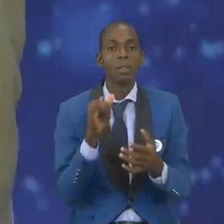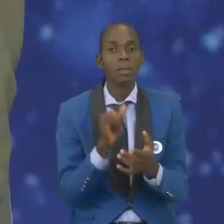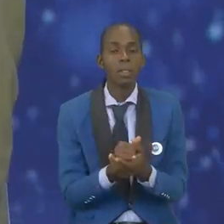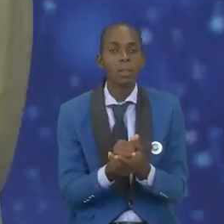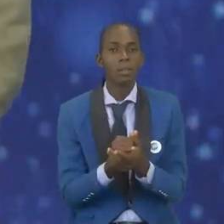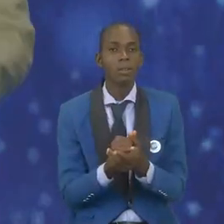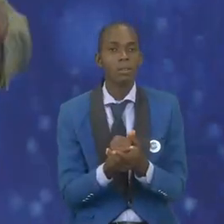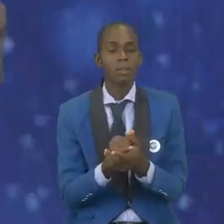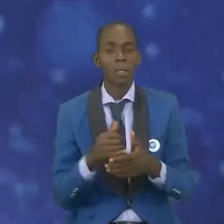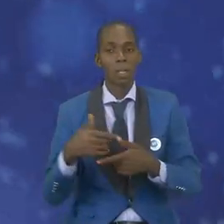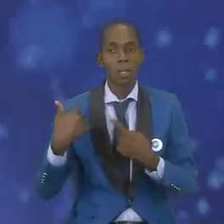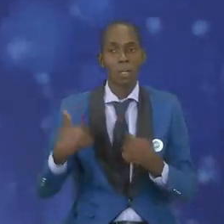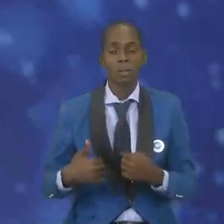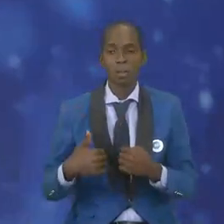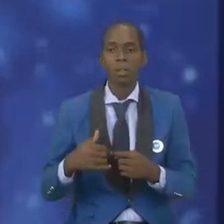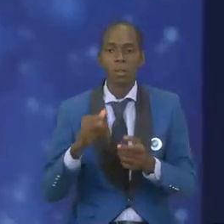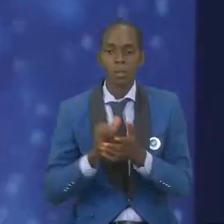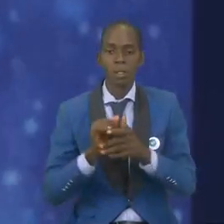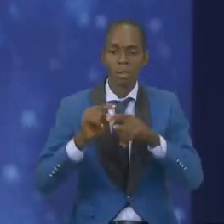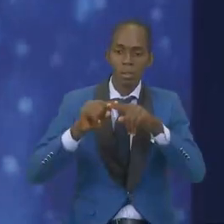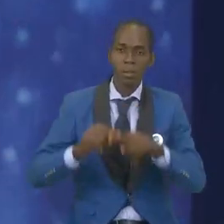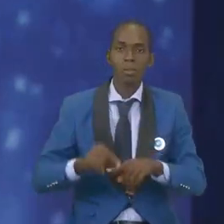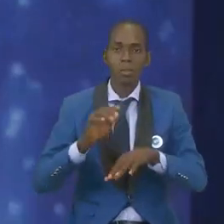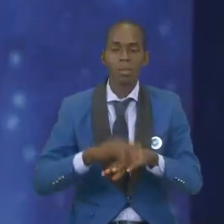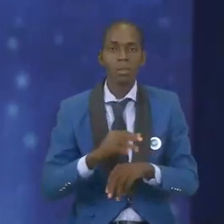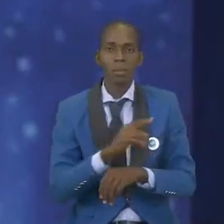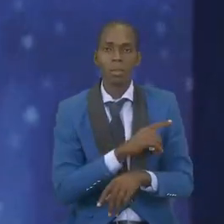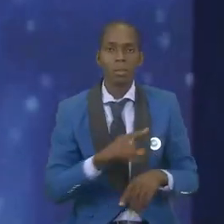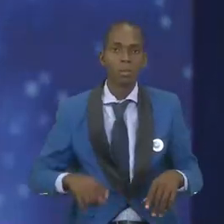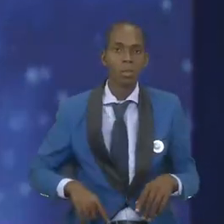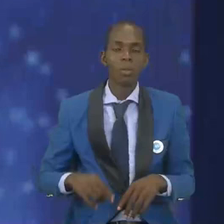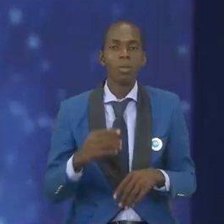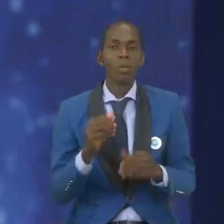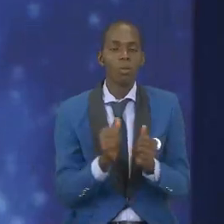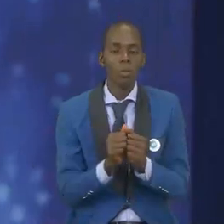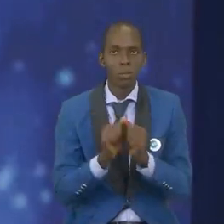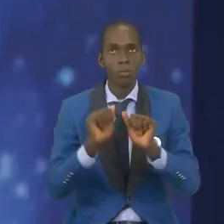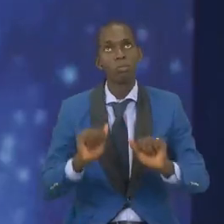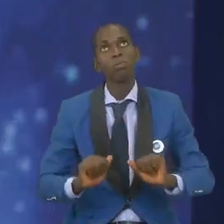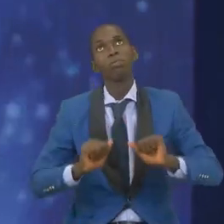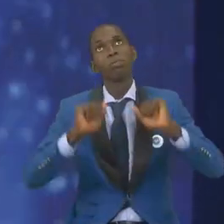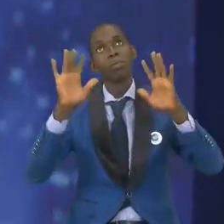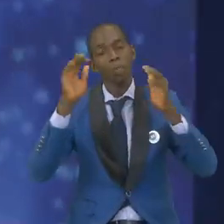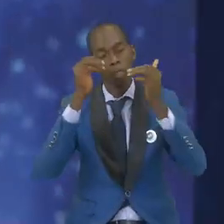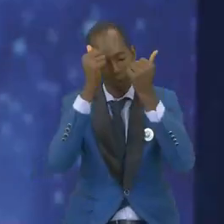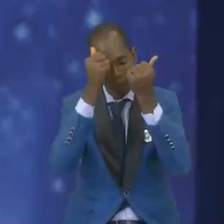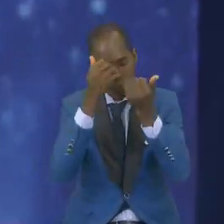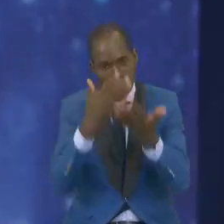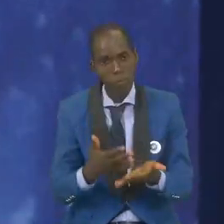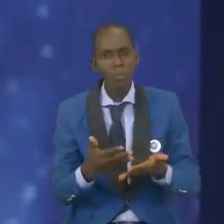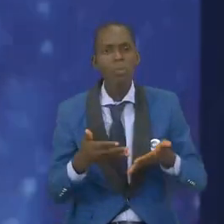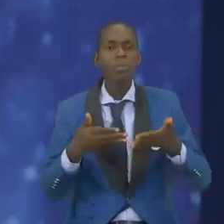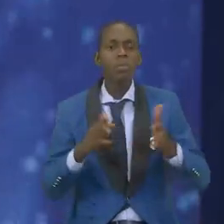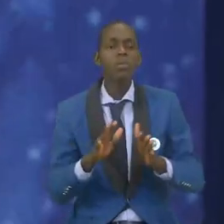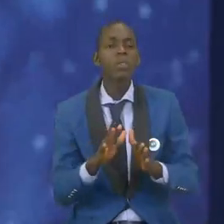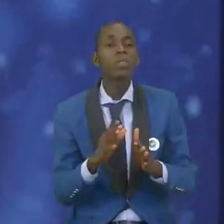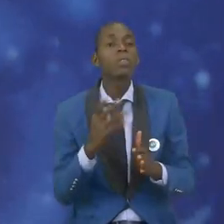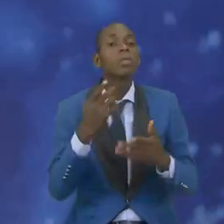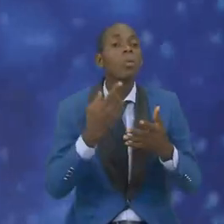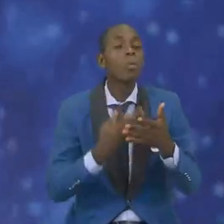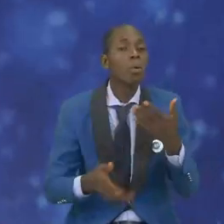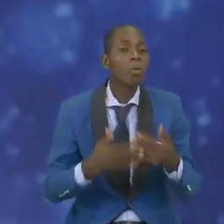croit, ce cœur qui s'appuie sur le Seigneur, qui s'appuie sur le Seigneur avec le dévouement